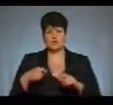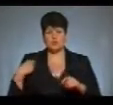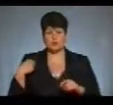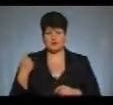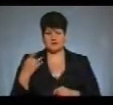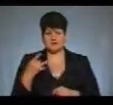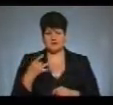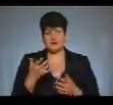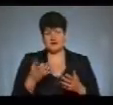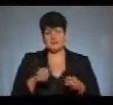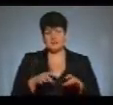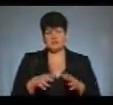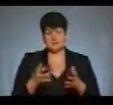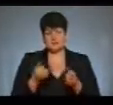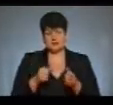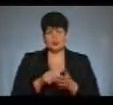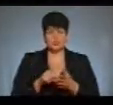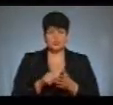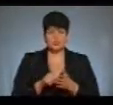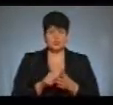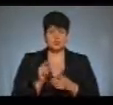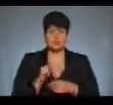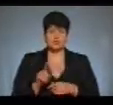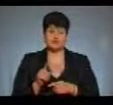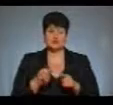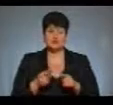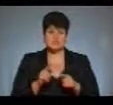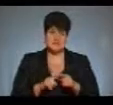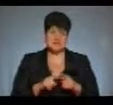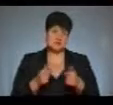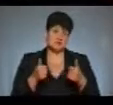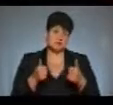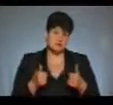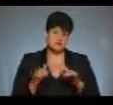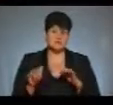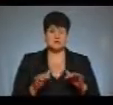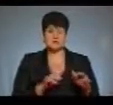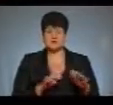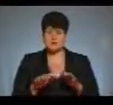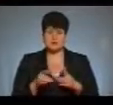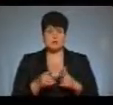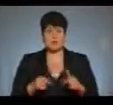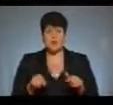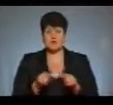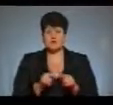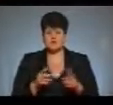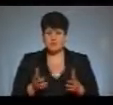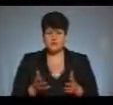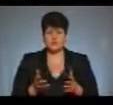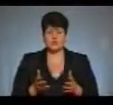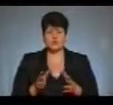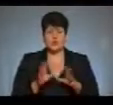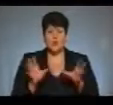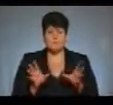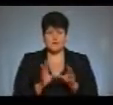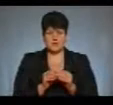Я вирішила взяти участь у студентській милі, тому що це справді класний захід, який організовує, який